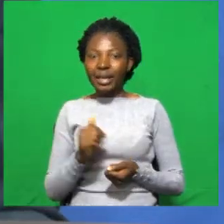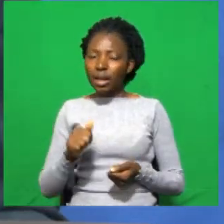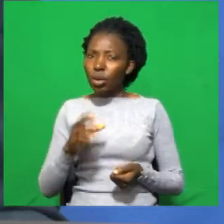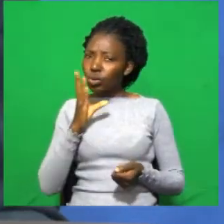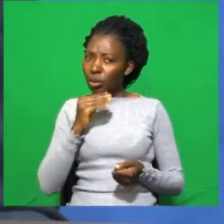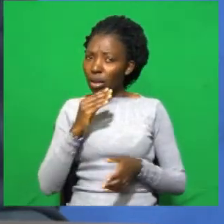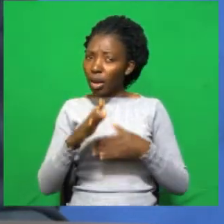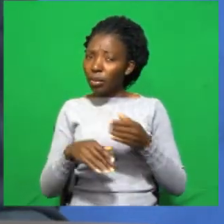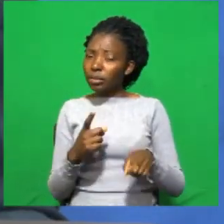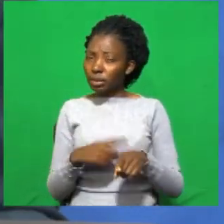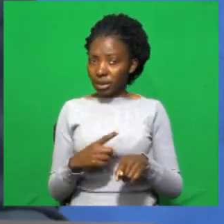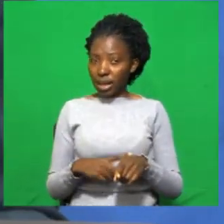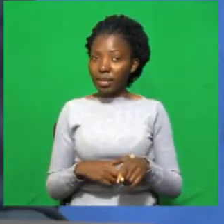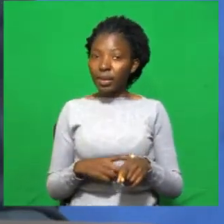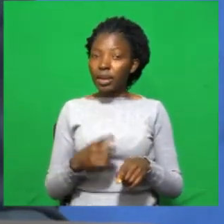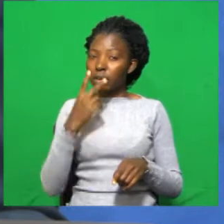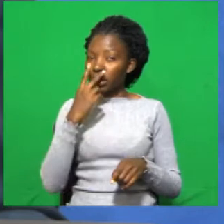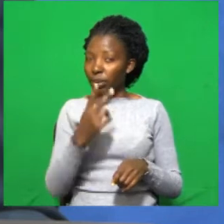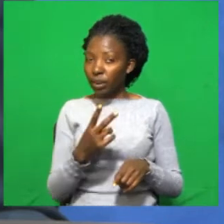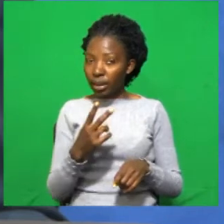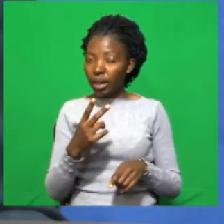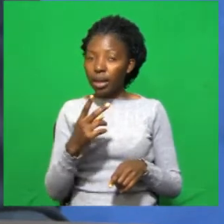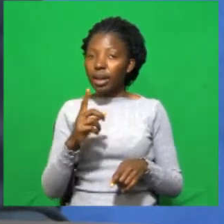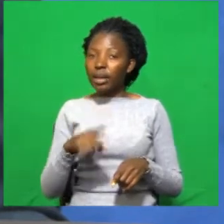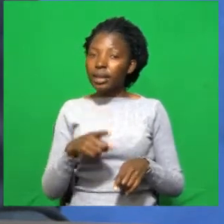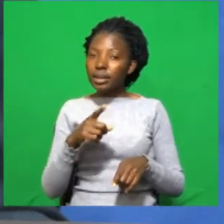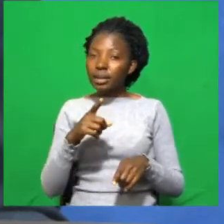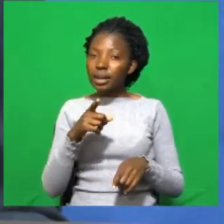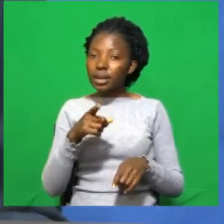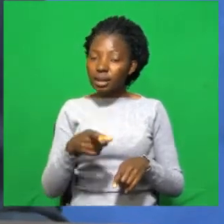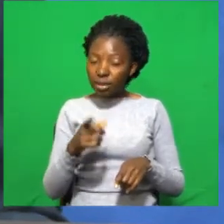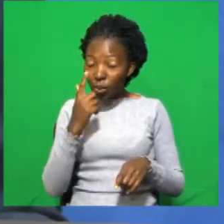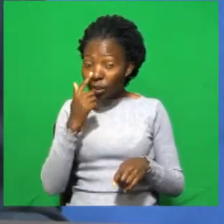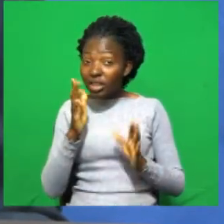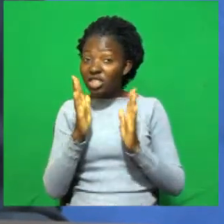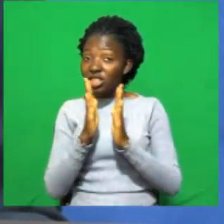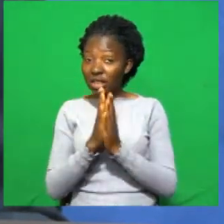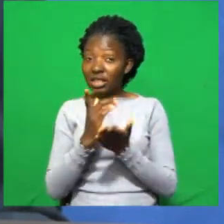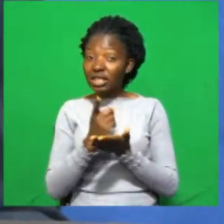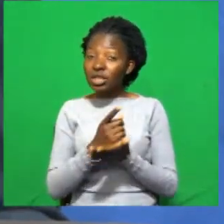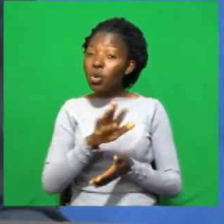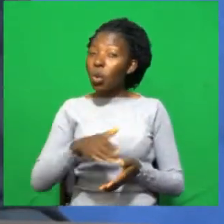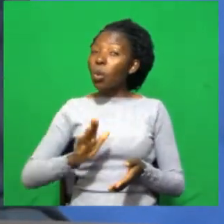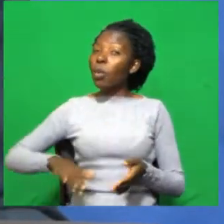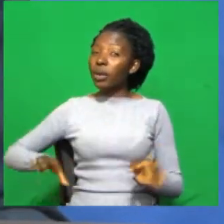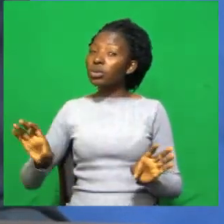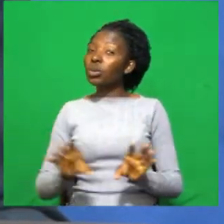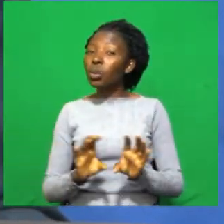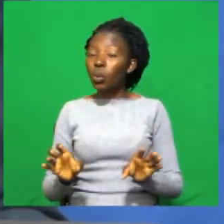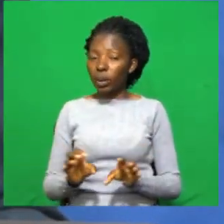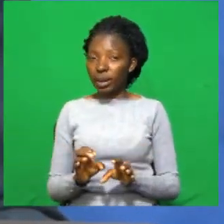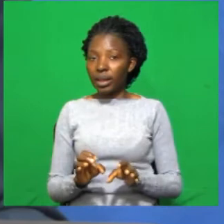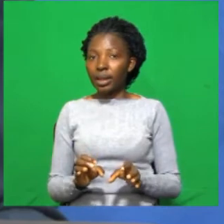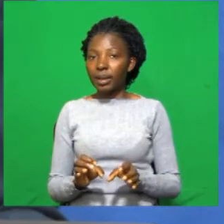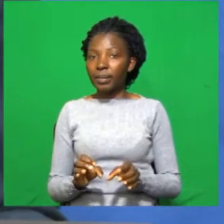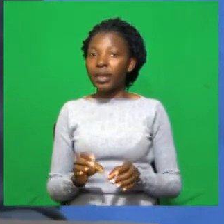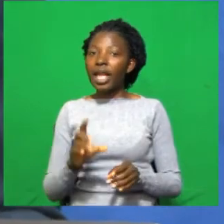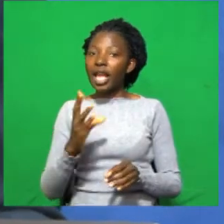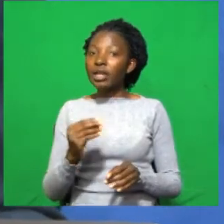nguva yatazoona kuti yakaitwa mabasa aya nechechi. Yatazonzwa kuti